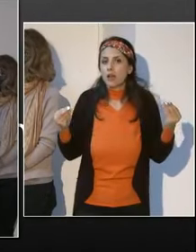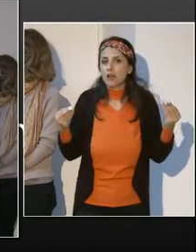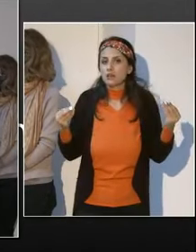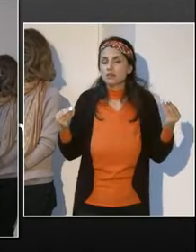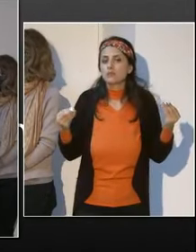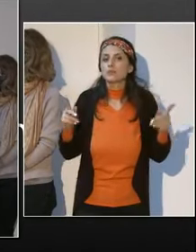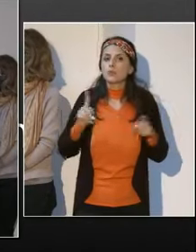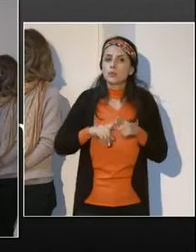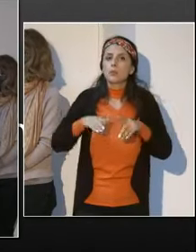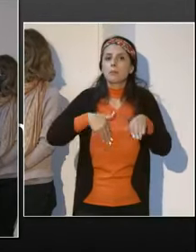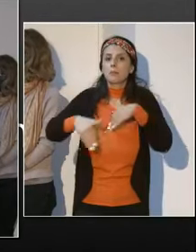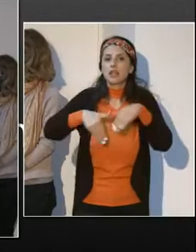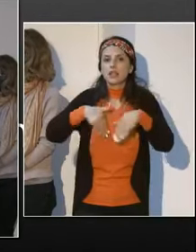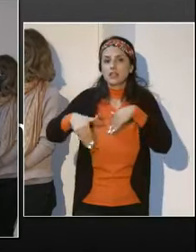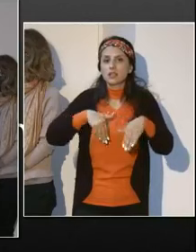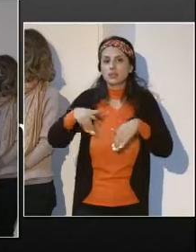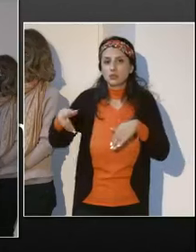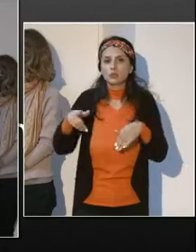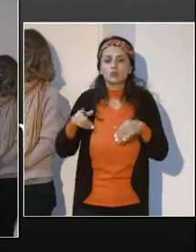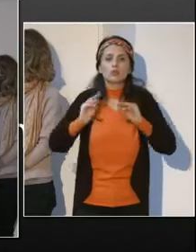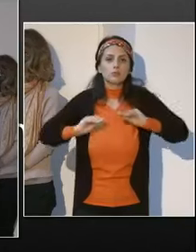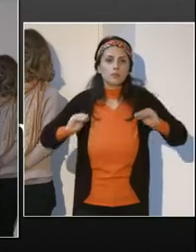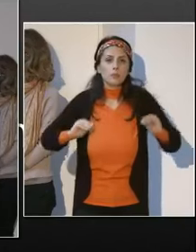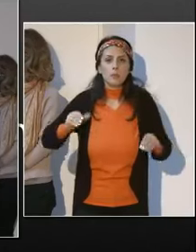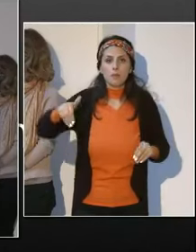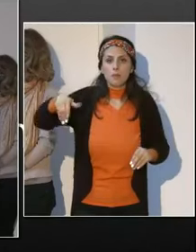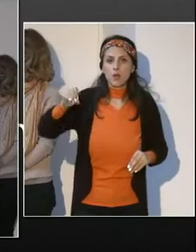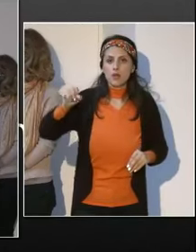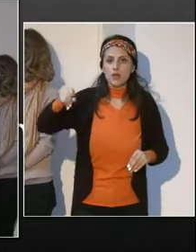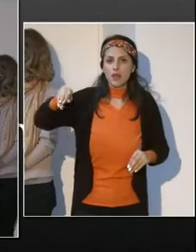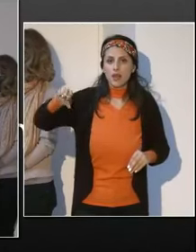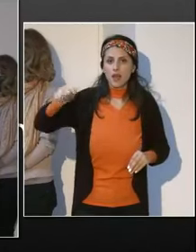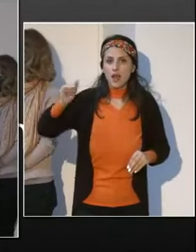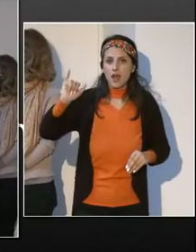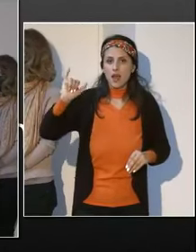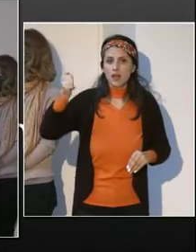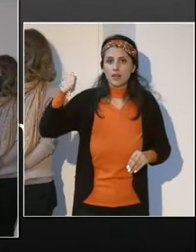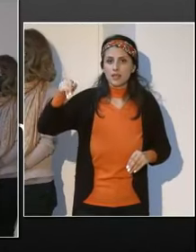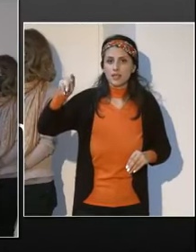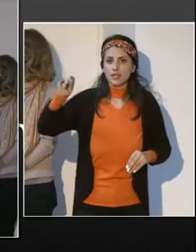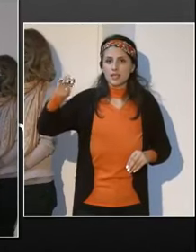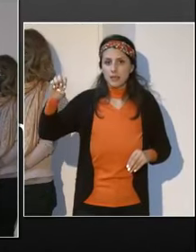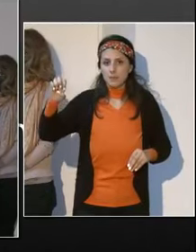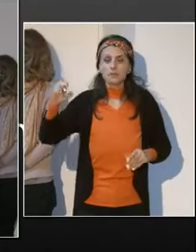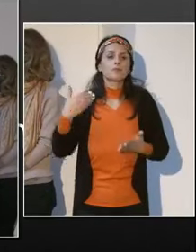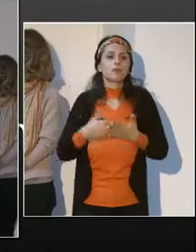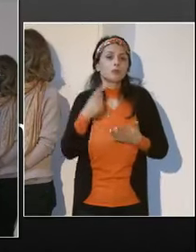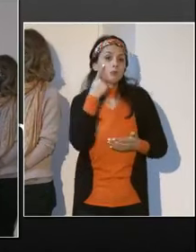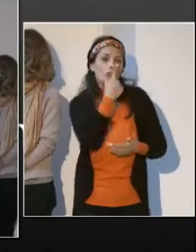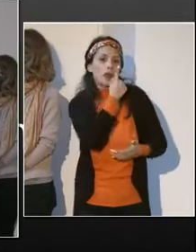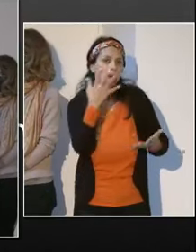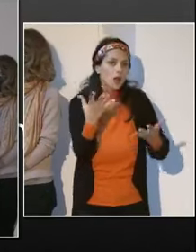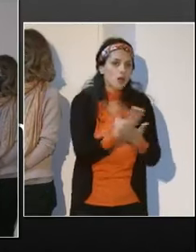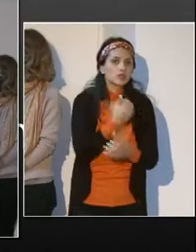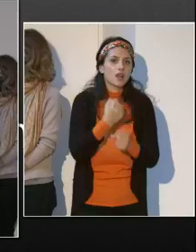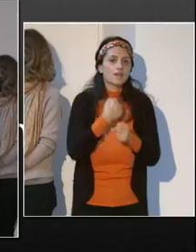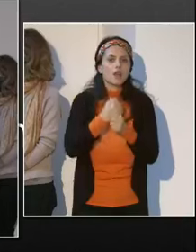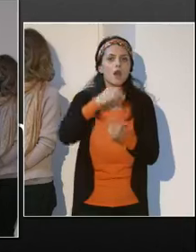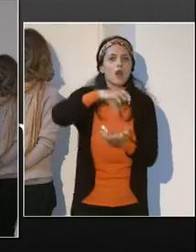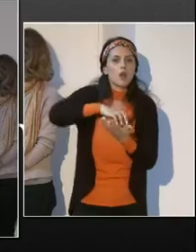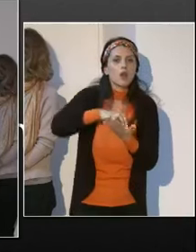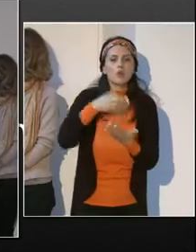cu doamna Ministru al educatiei Monica ani si pentru prima data am reusit sa reglementat am locurile